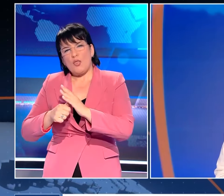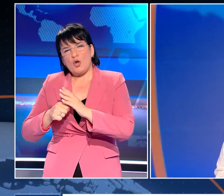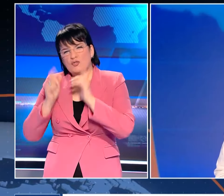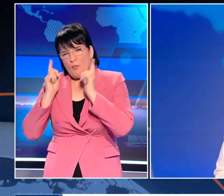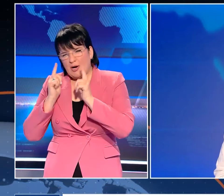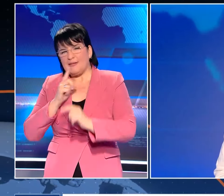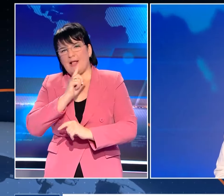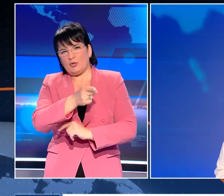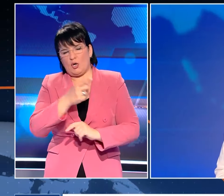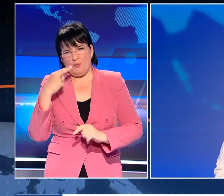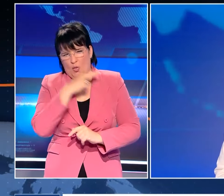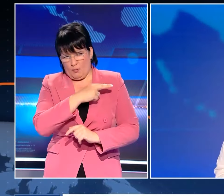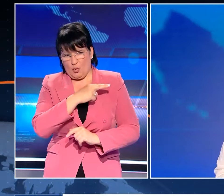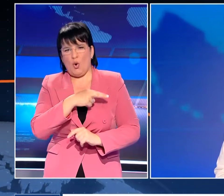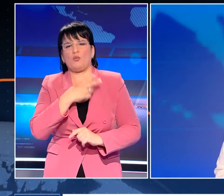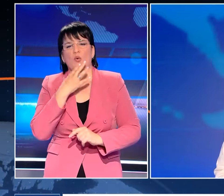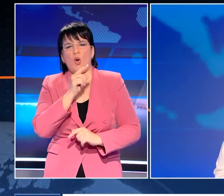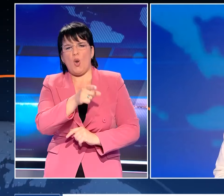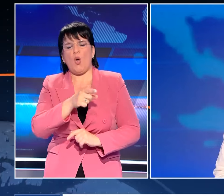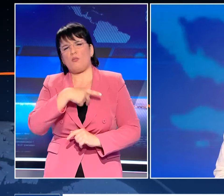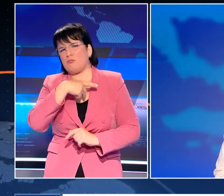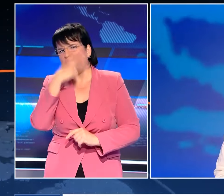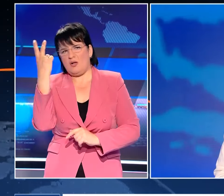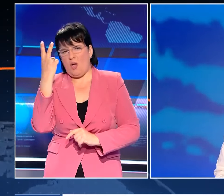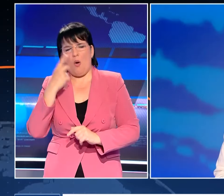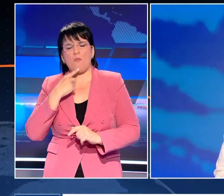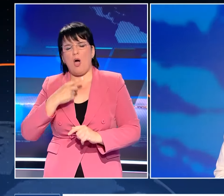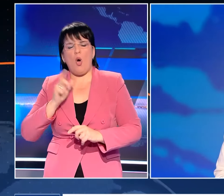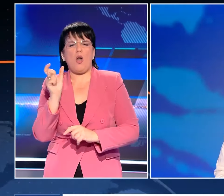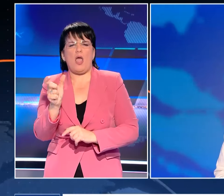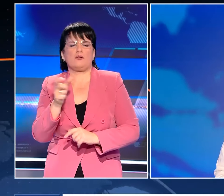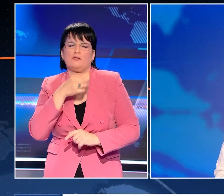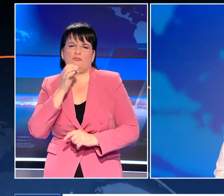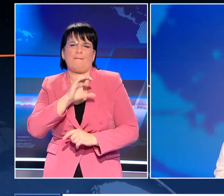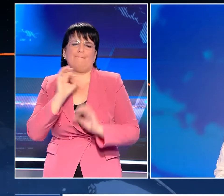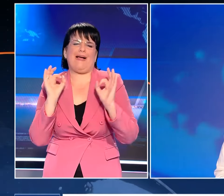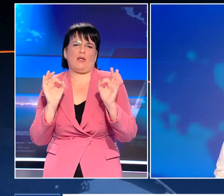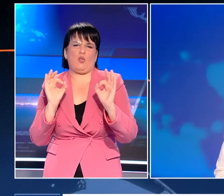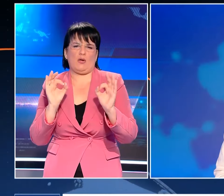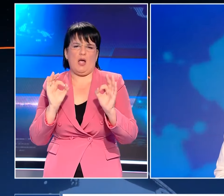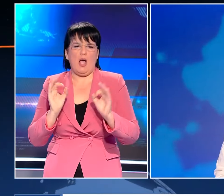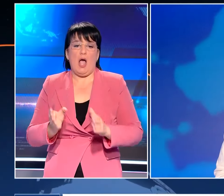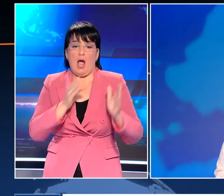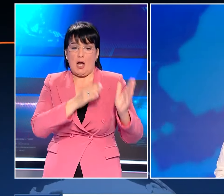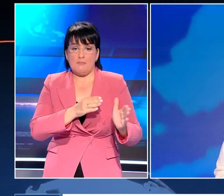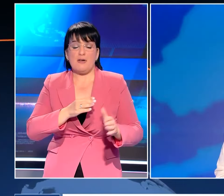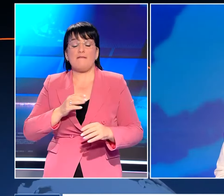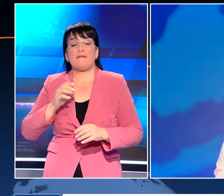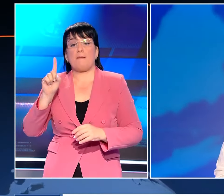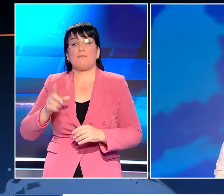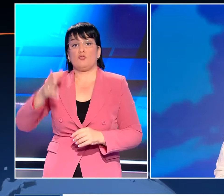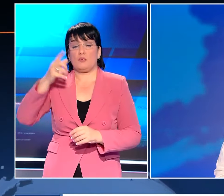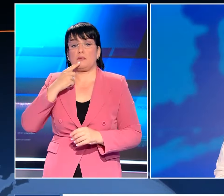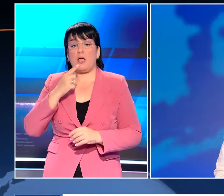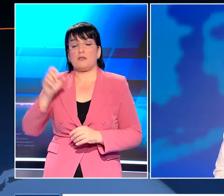παραλήρημα δήλωσε πως θα αποκαλεί τη χώρα του όπως θέλει. Αυστηρό μήνυμα του πρωθυπουργού Κυριάκου Μητσοτάκη που μιλά για μπλόκο της πορείας